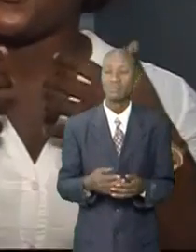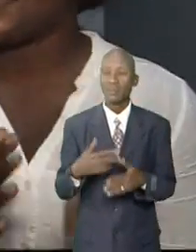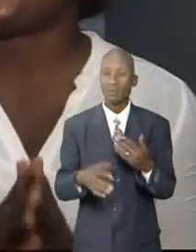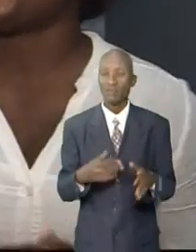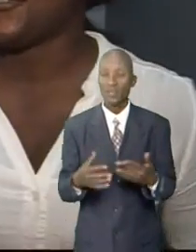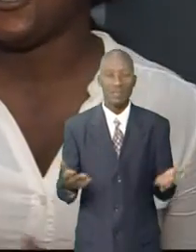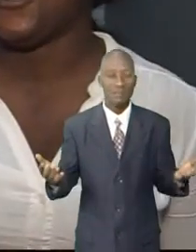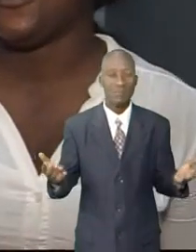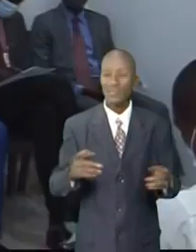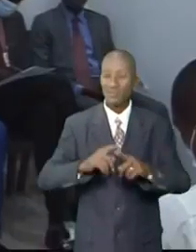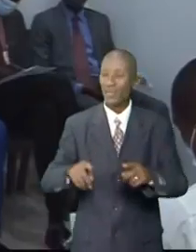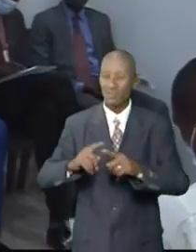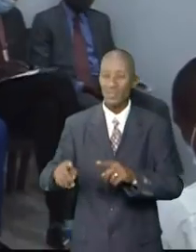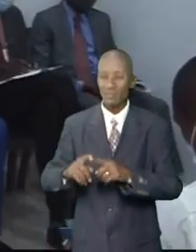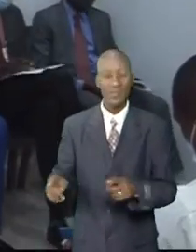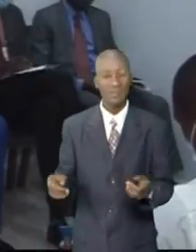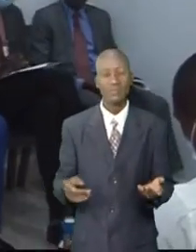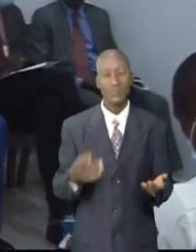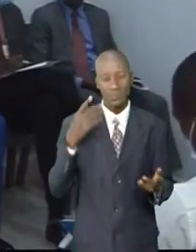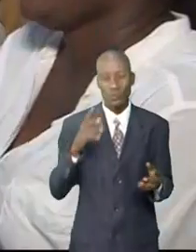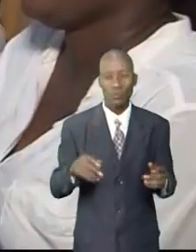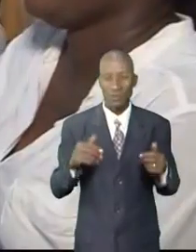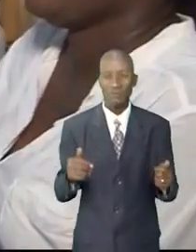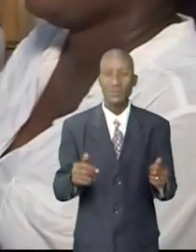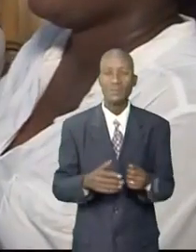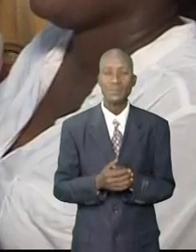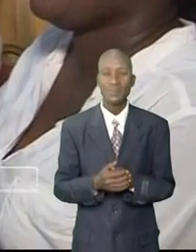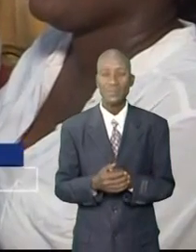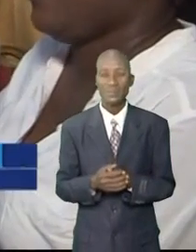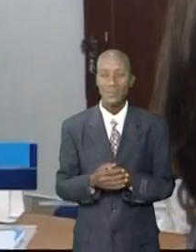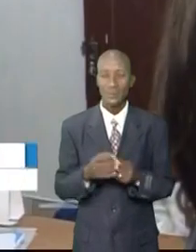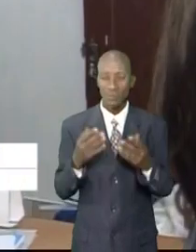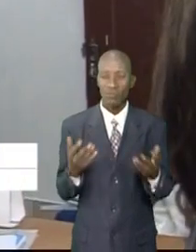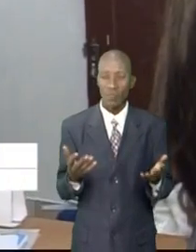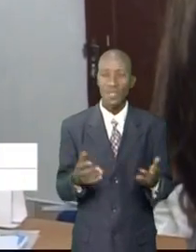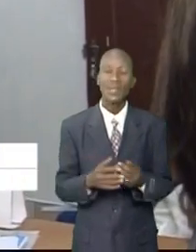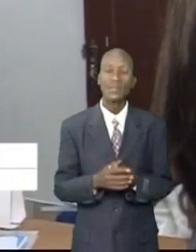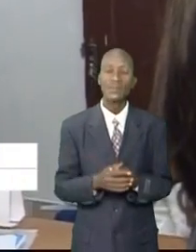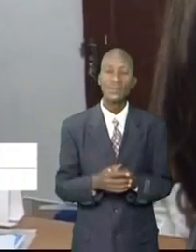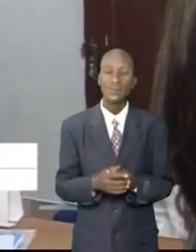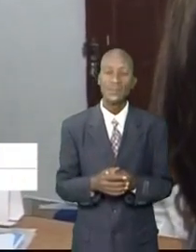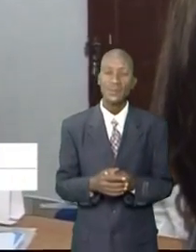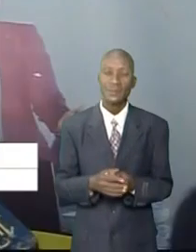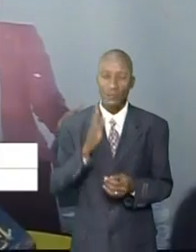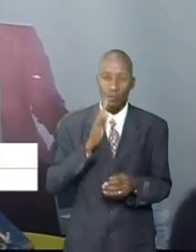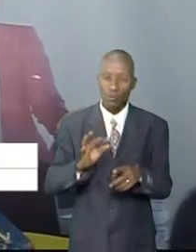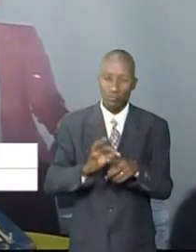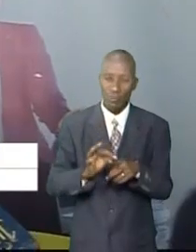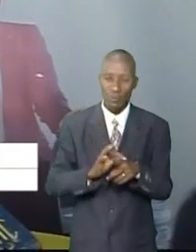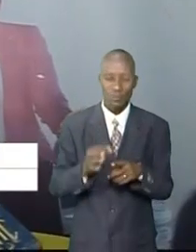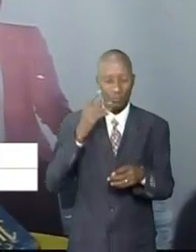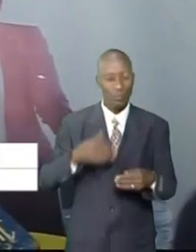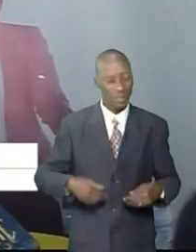et enseigner aux autres. Quel que soit votre niveau d'instruction, vous avez de la place ici. Il est fini le temps de s'autoproclamer